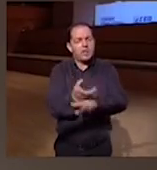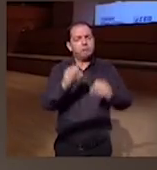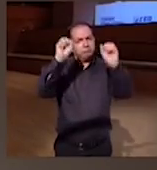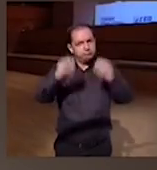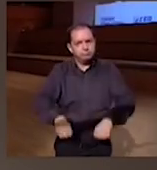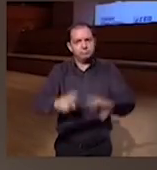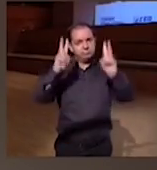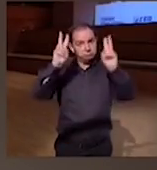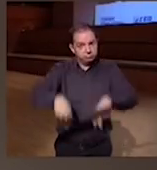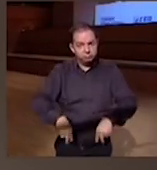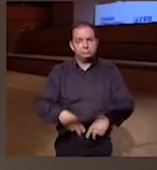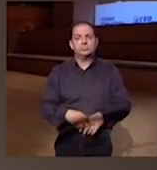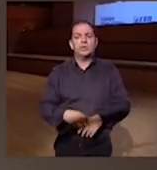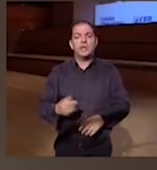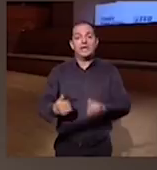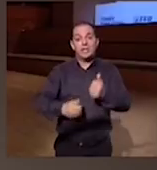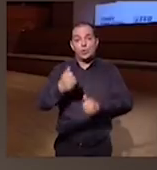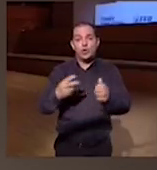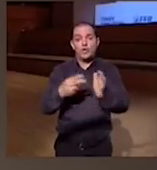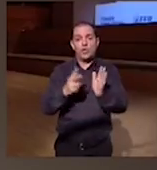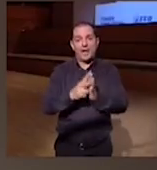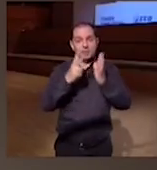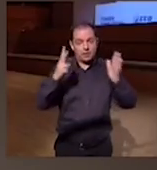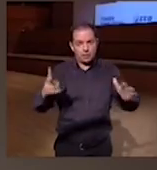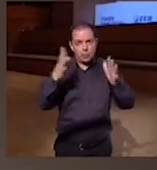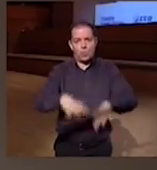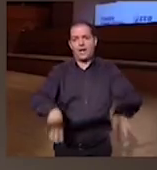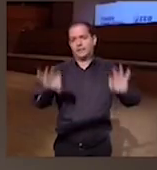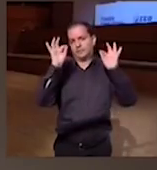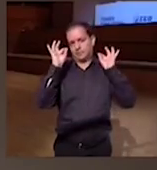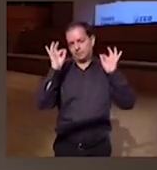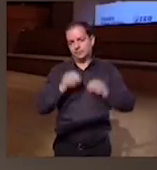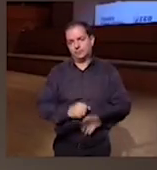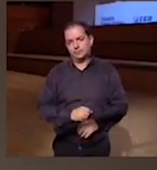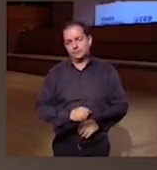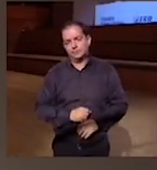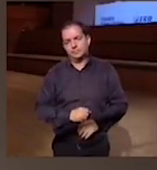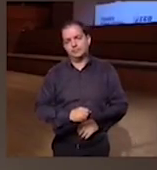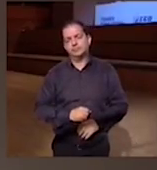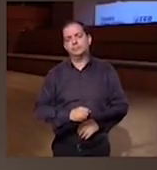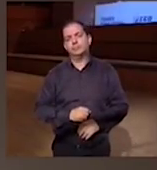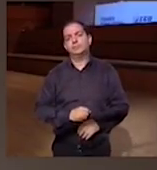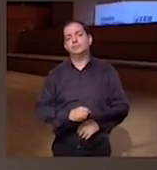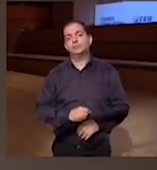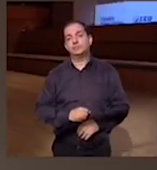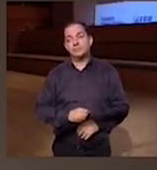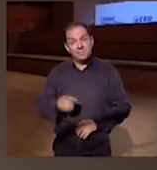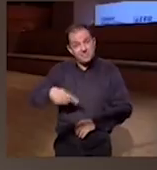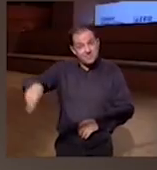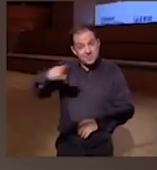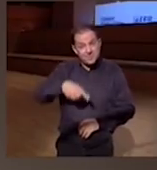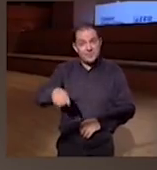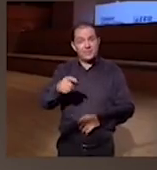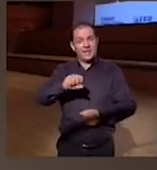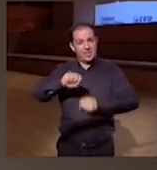επιχειρήσεων από τον Ιούνιο του 2017 που ξεκίνησε η λειτουργία του. Οι περισσότερες από τις